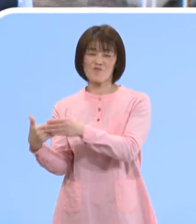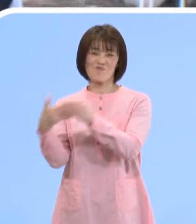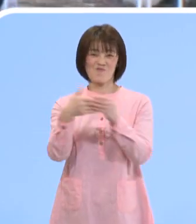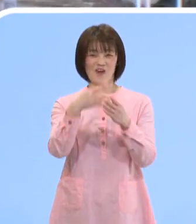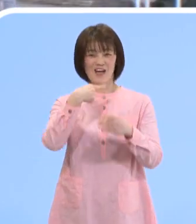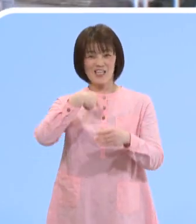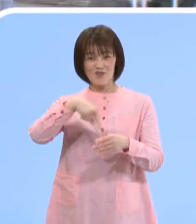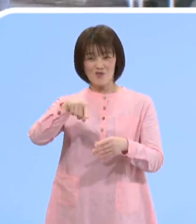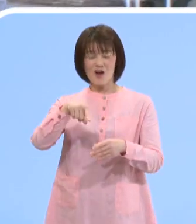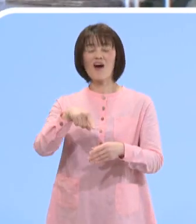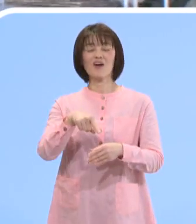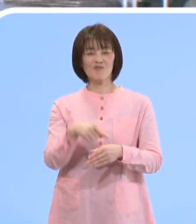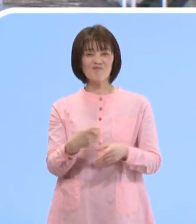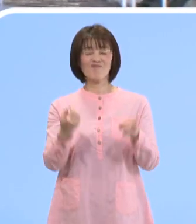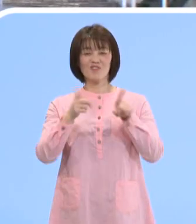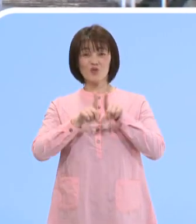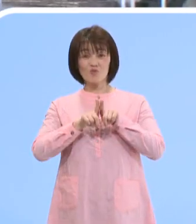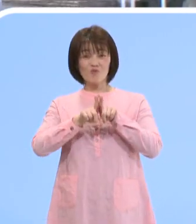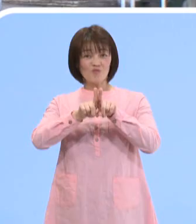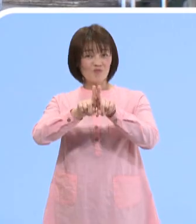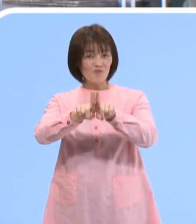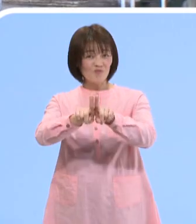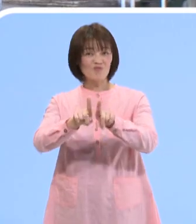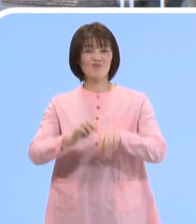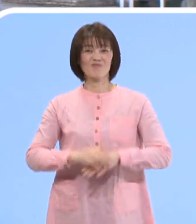ついて行かせてね。 はい、はい、